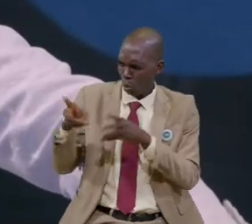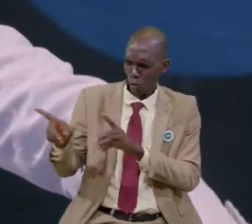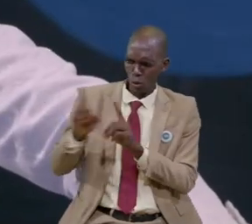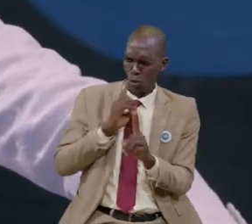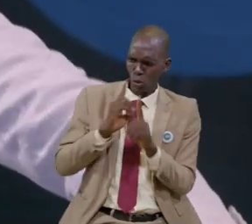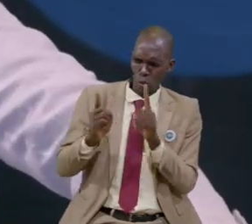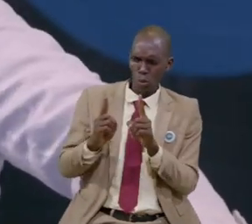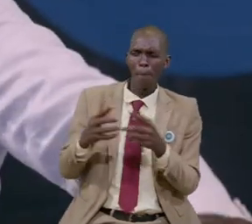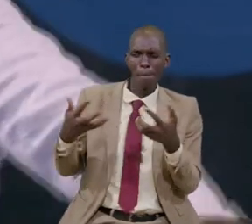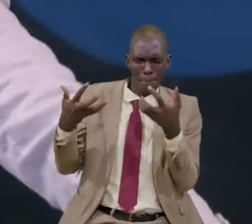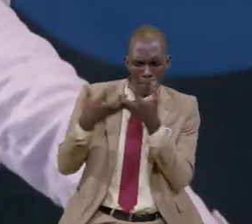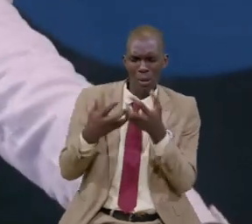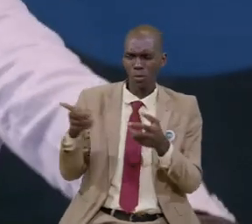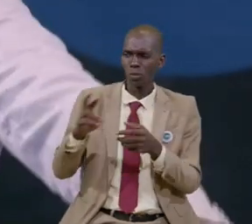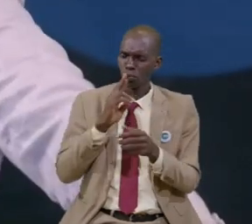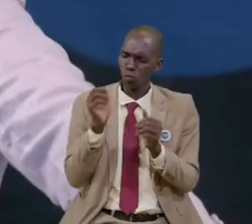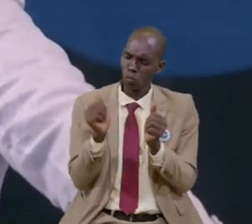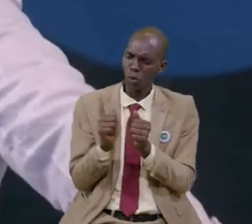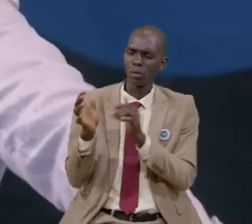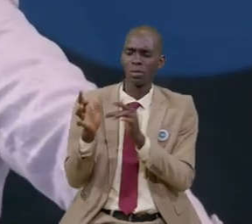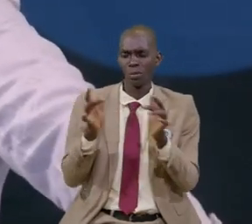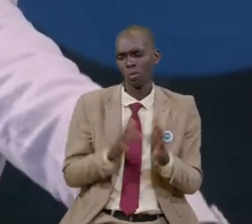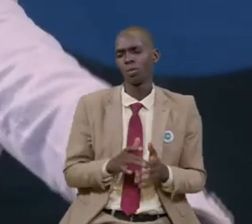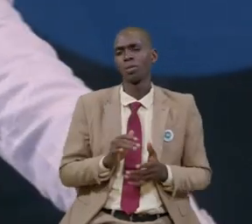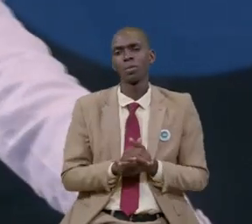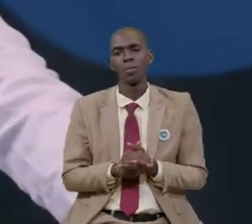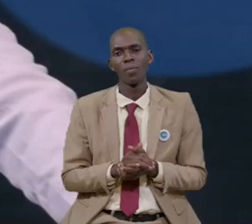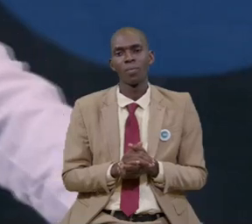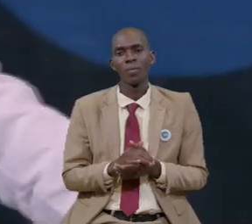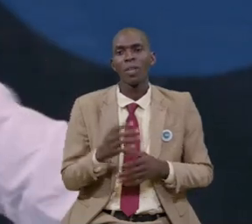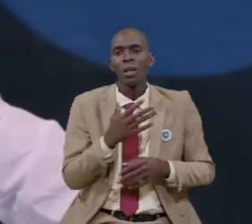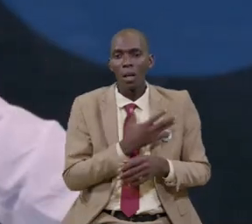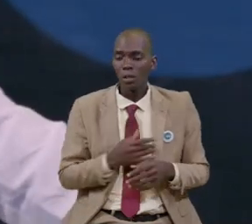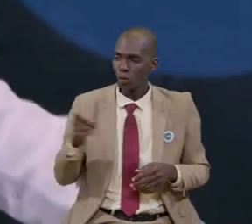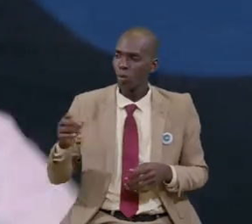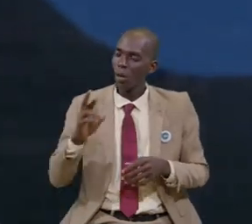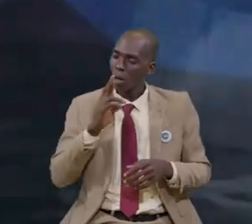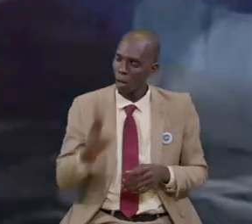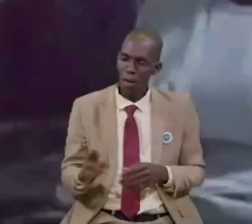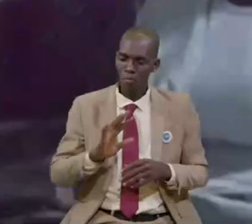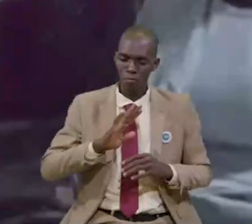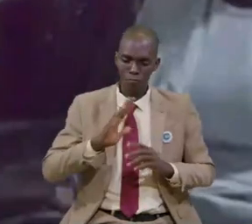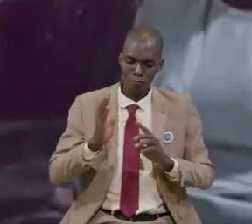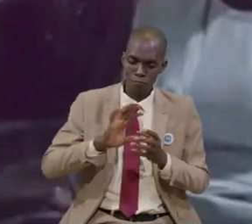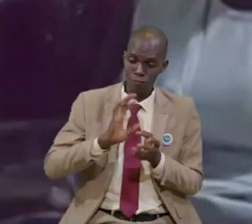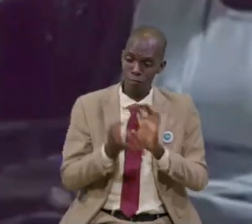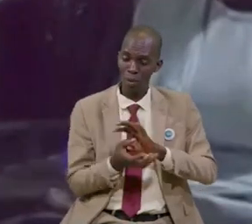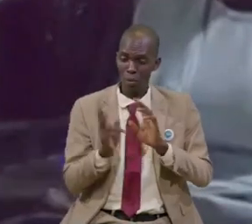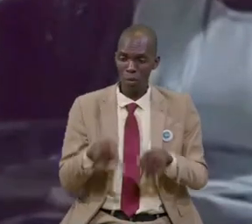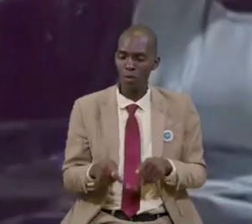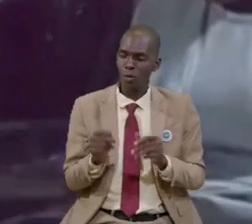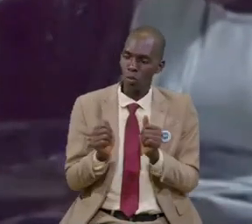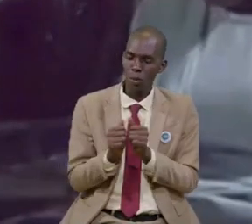langage te frustre. Tu es un disciple de Jésus, un converti de Jésus, un suiveur de